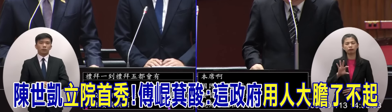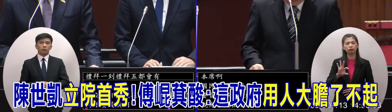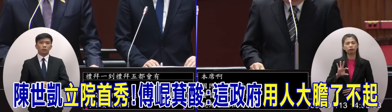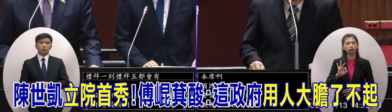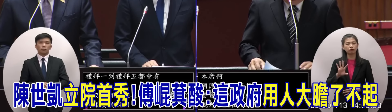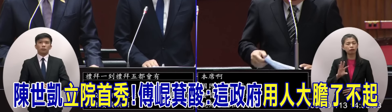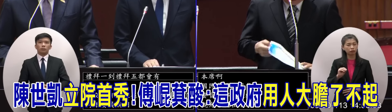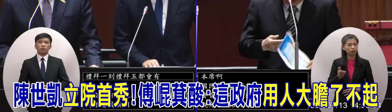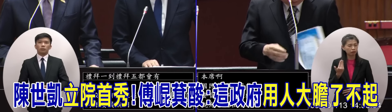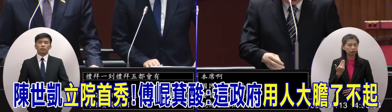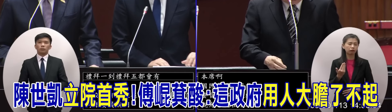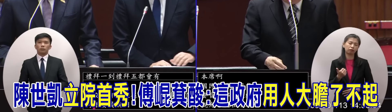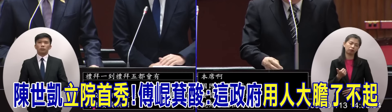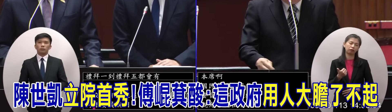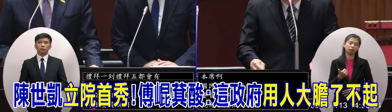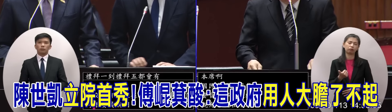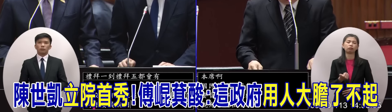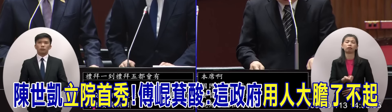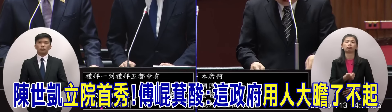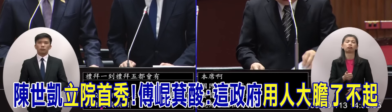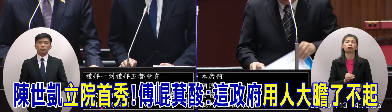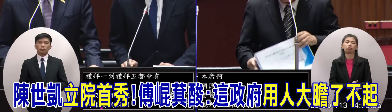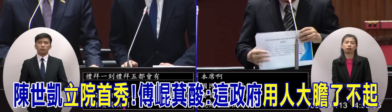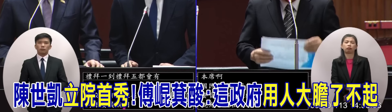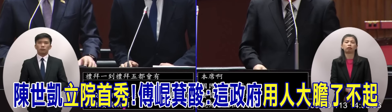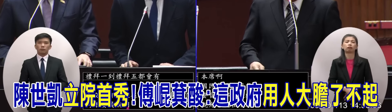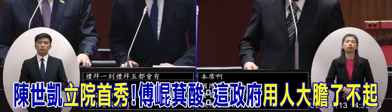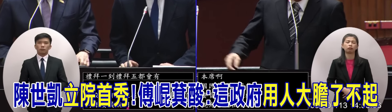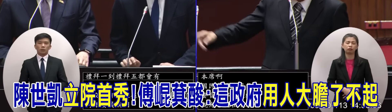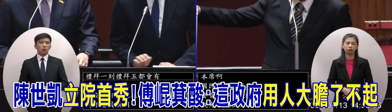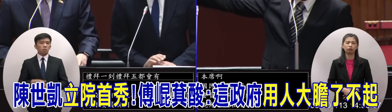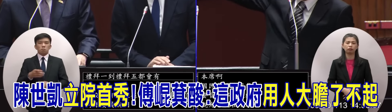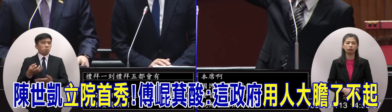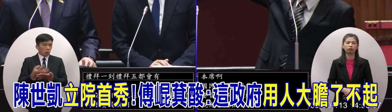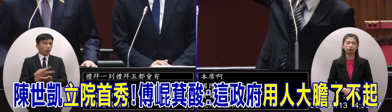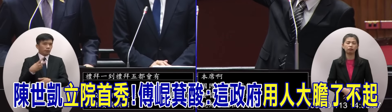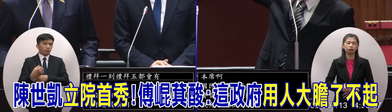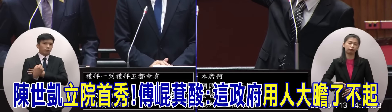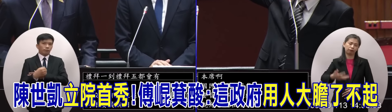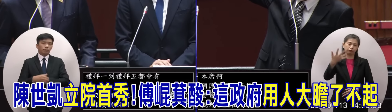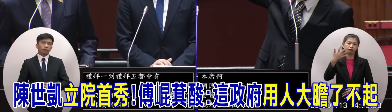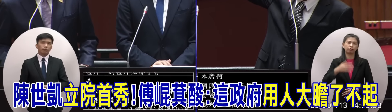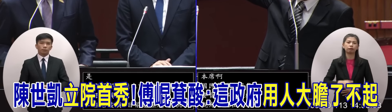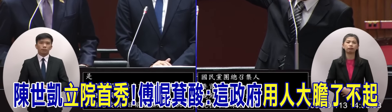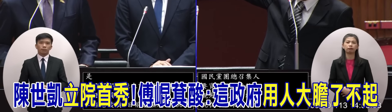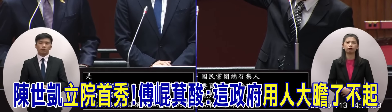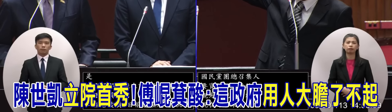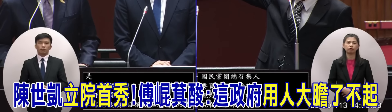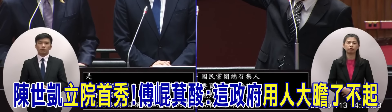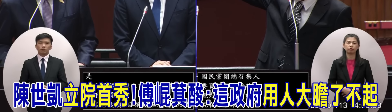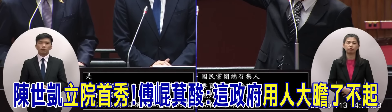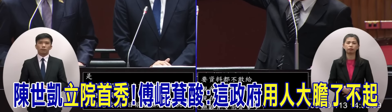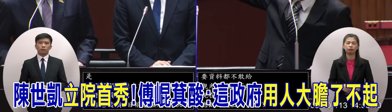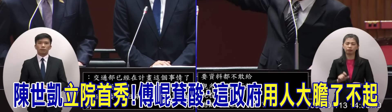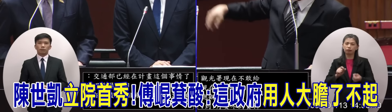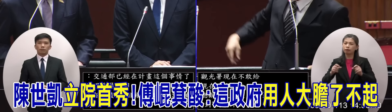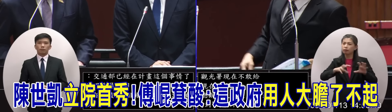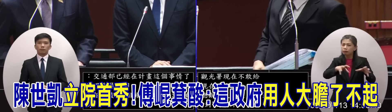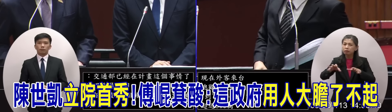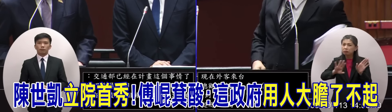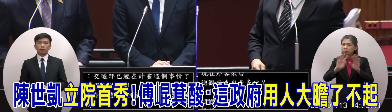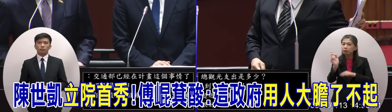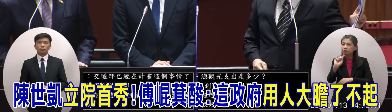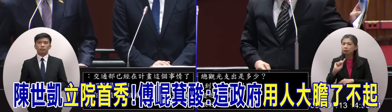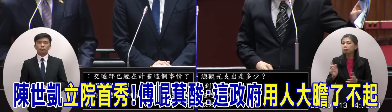好，了不起。 不， 我们看一下， 不够好，不够好。 我们看一下这两年是亚洲我们周边国家是怎么